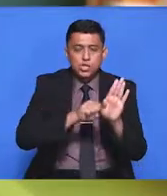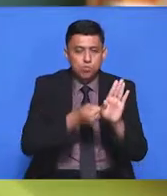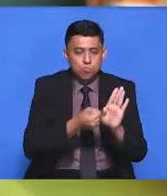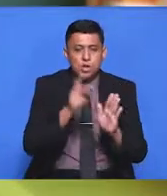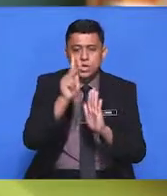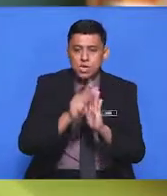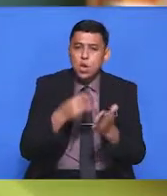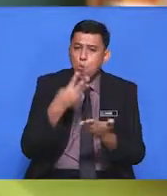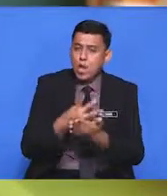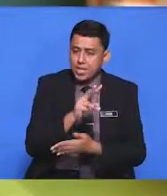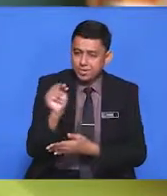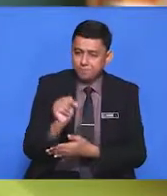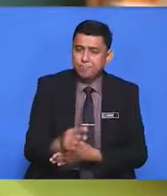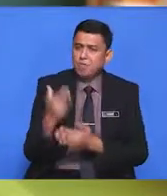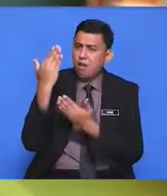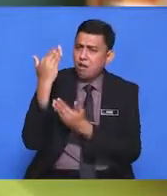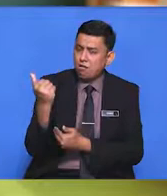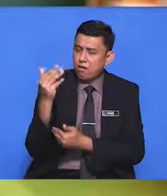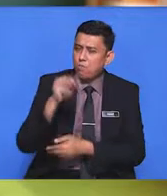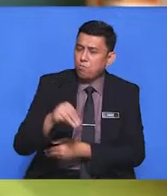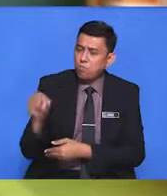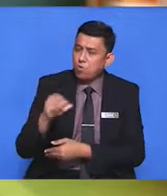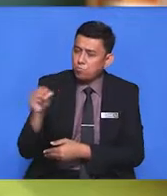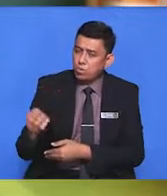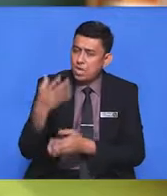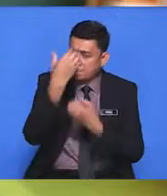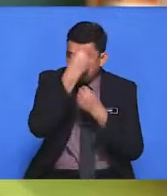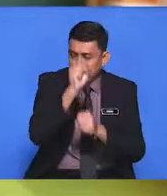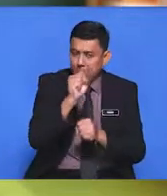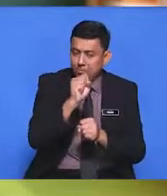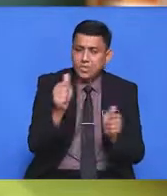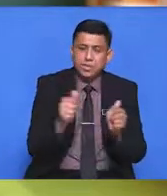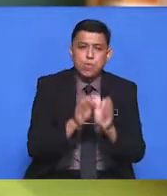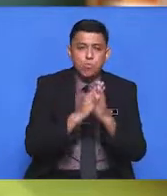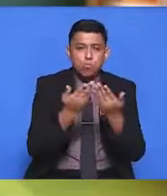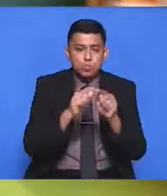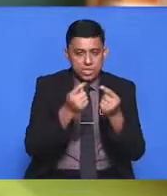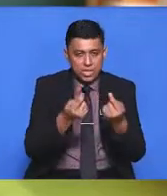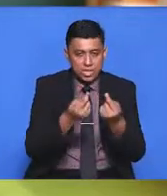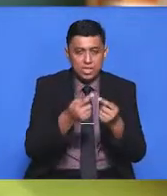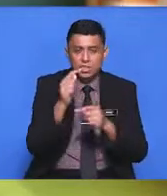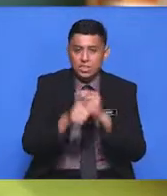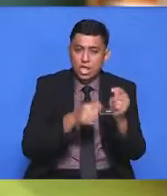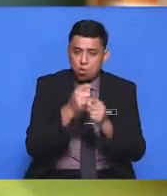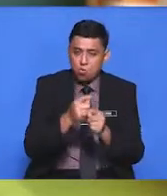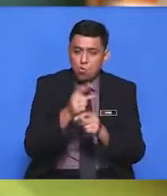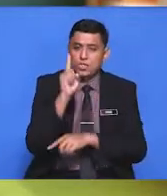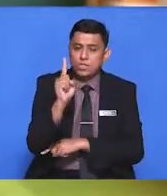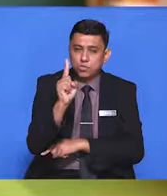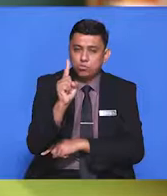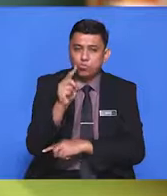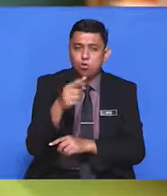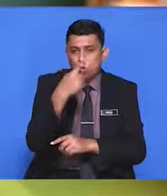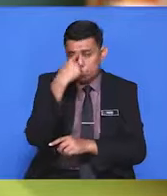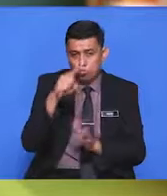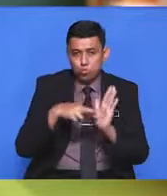Cikgu berharap murid-murid dapat bersedia dengan buku teks tahun 1 sebagai rujukan murid-murid dan